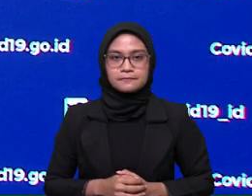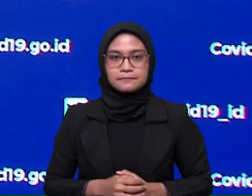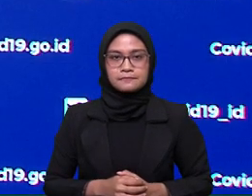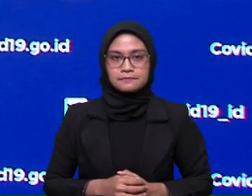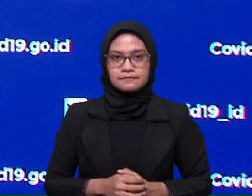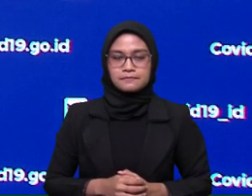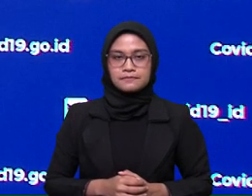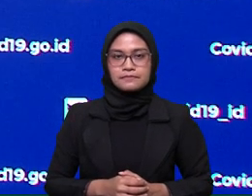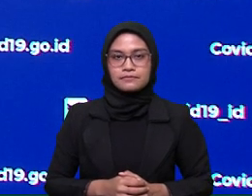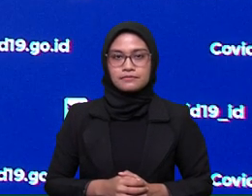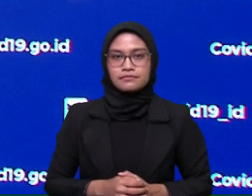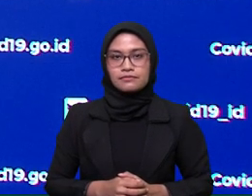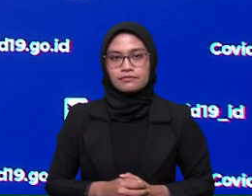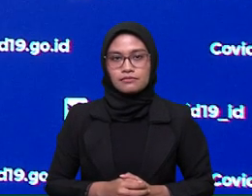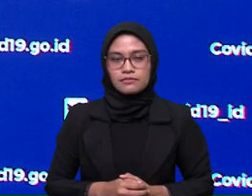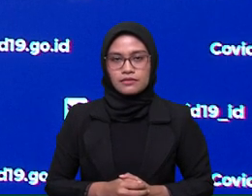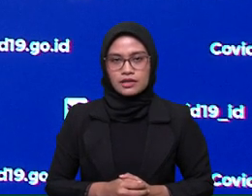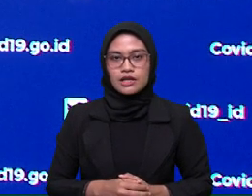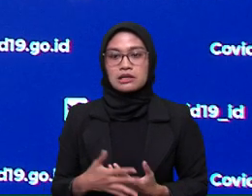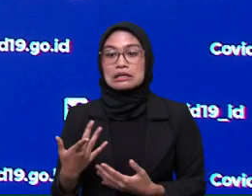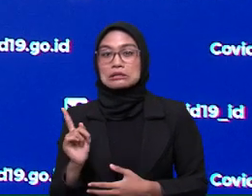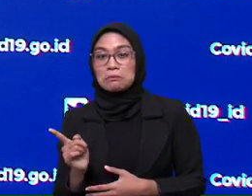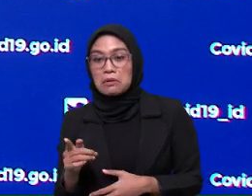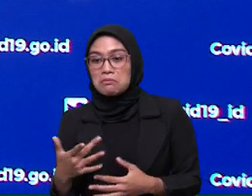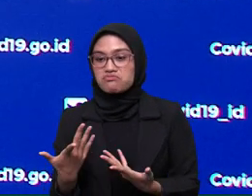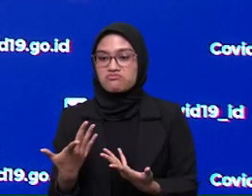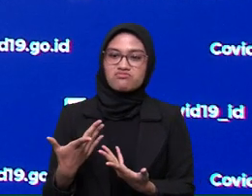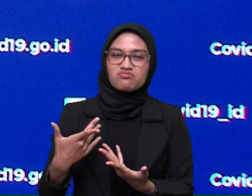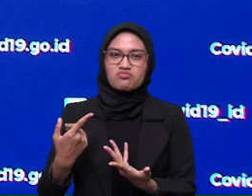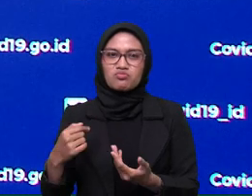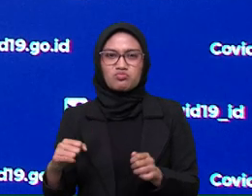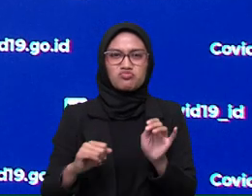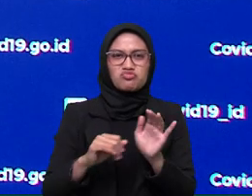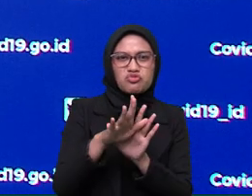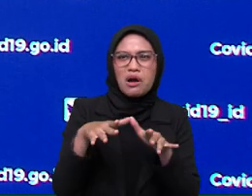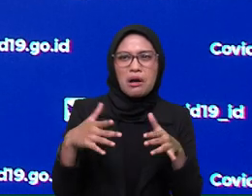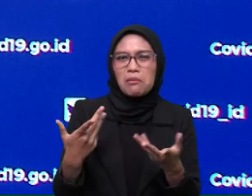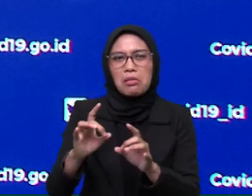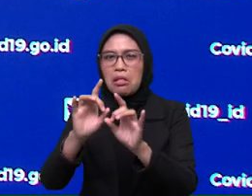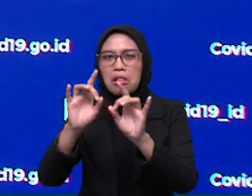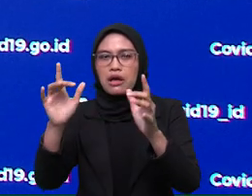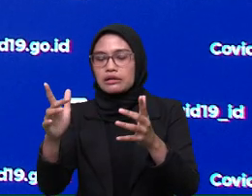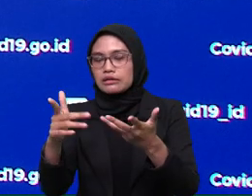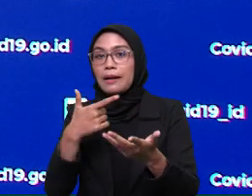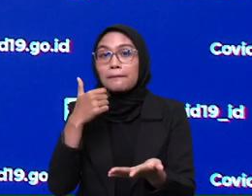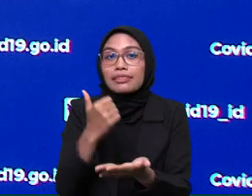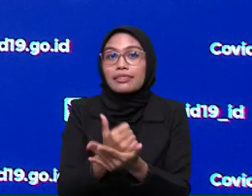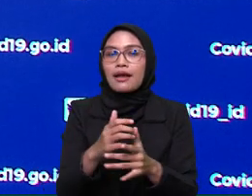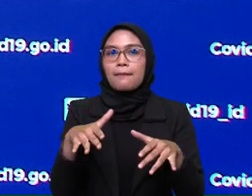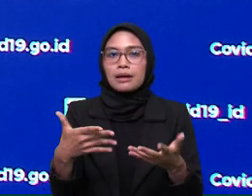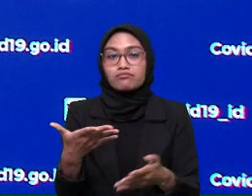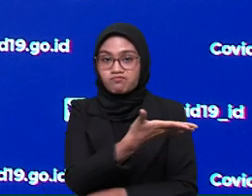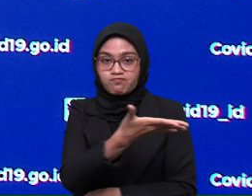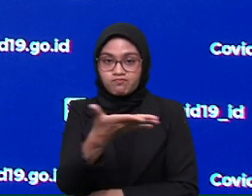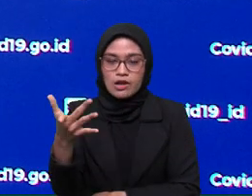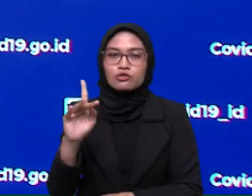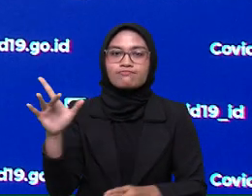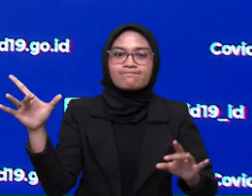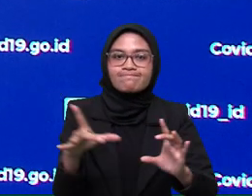terlepas dari apapun penyebab kenaikan kasus saat ini yang penting untuk kita lakukan adalah gotong royong untuk